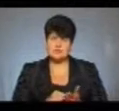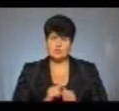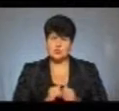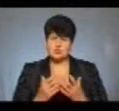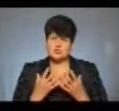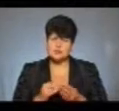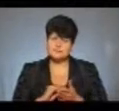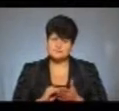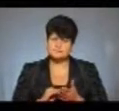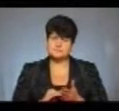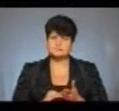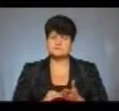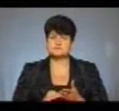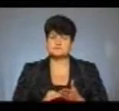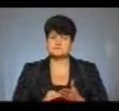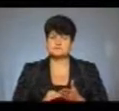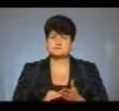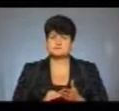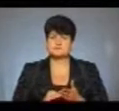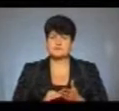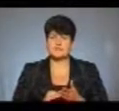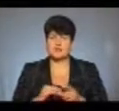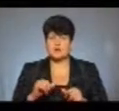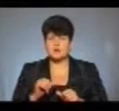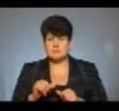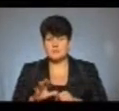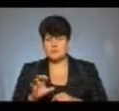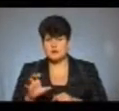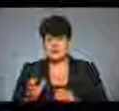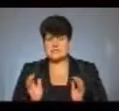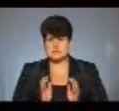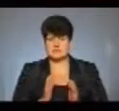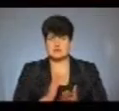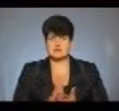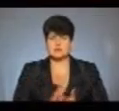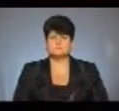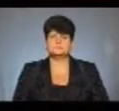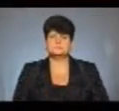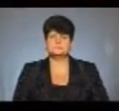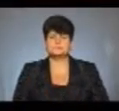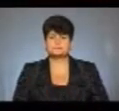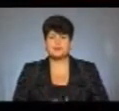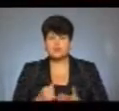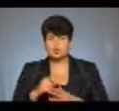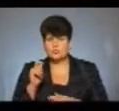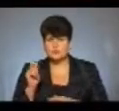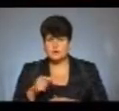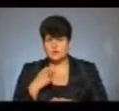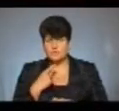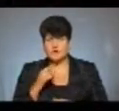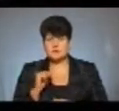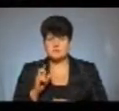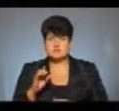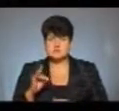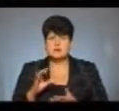день. І деякі фотографії, які в мене збереглися. До війни, каже Андрій Бесараб,